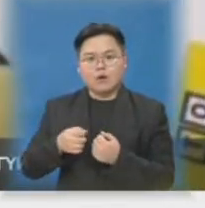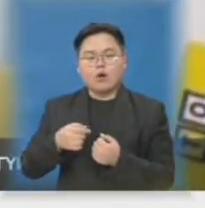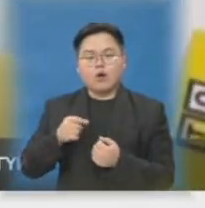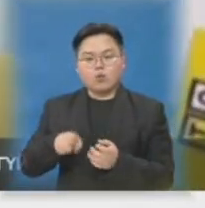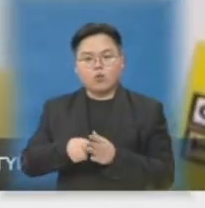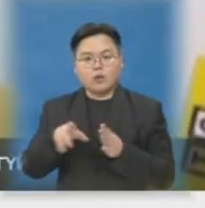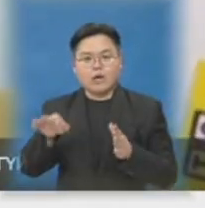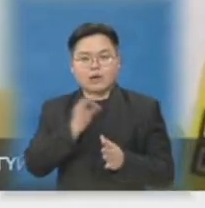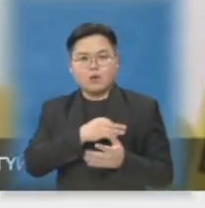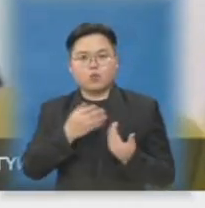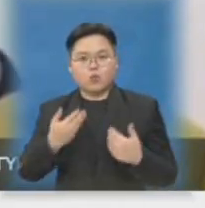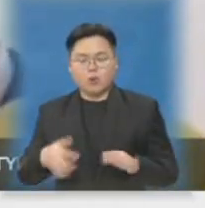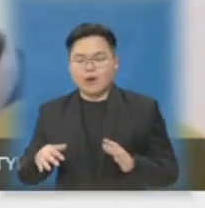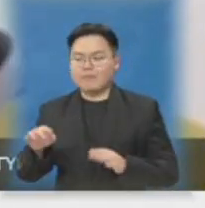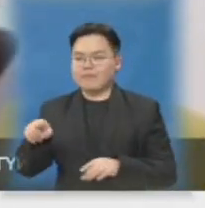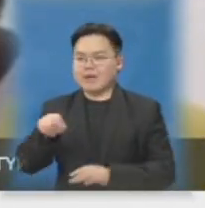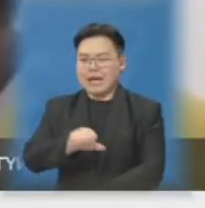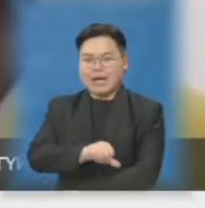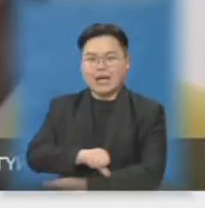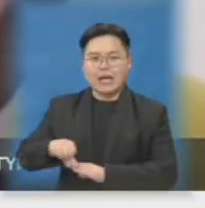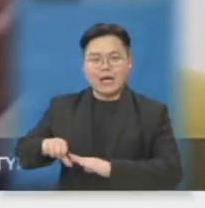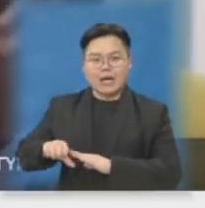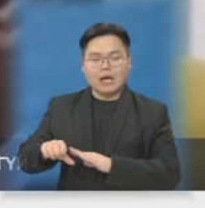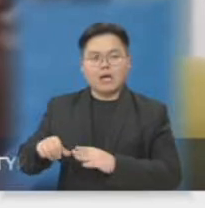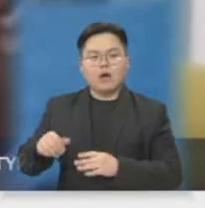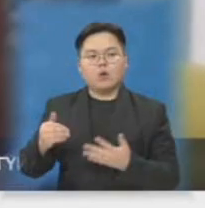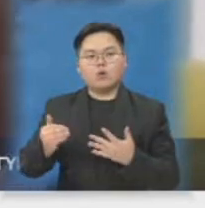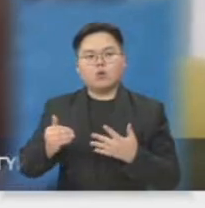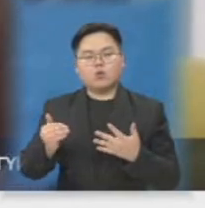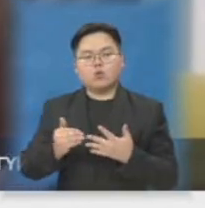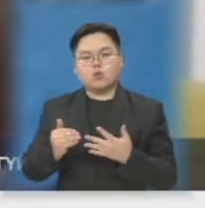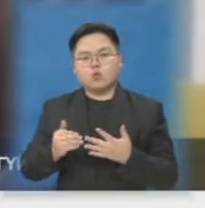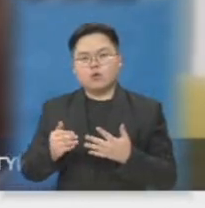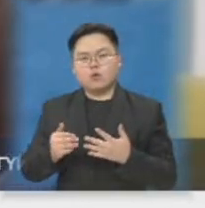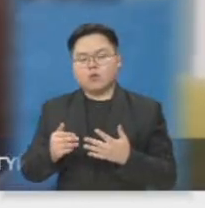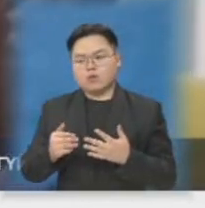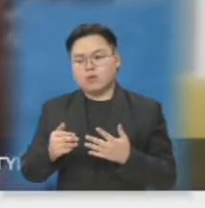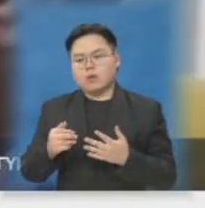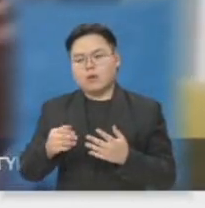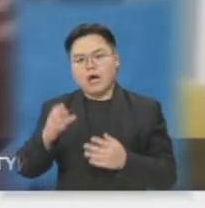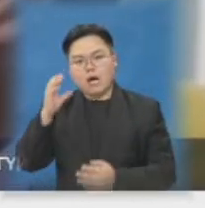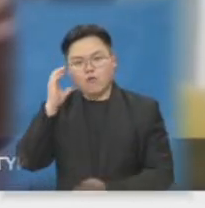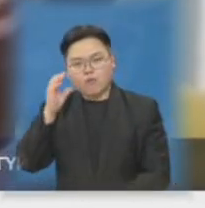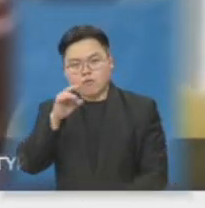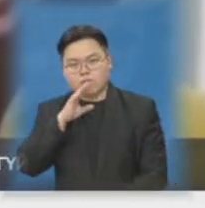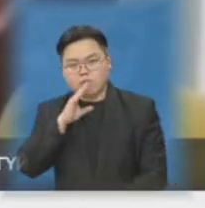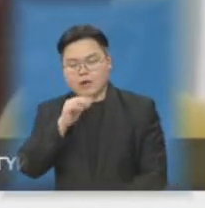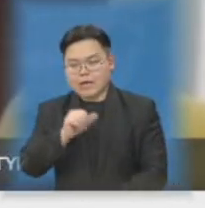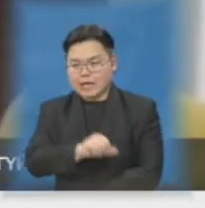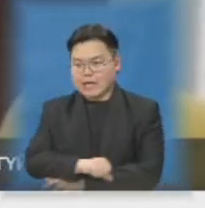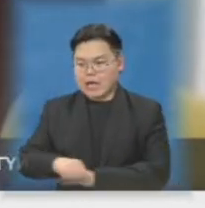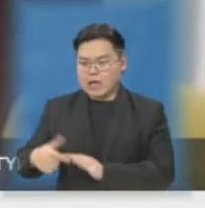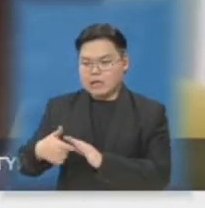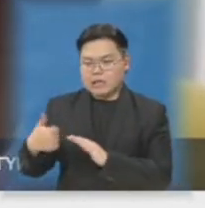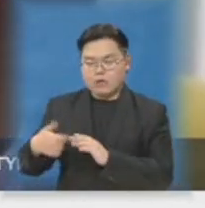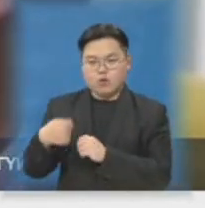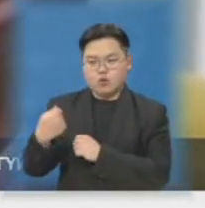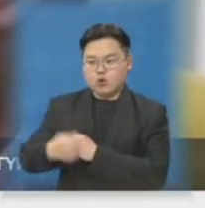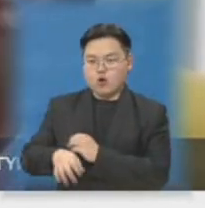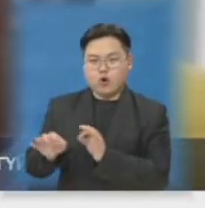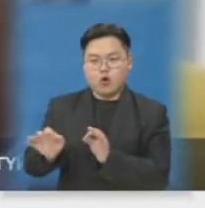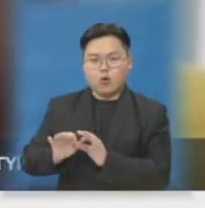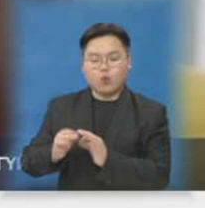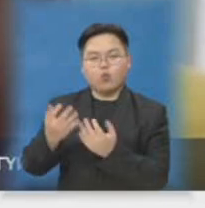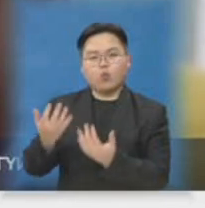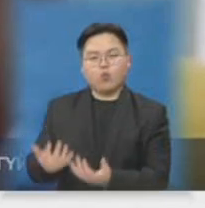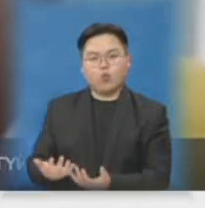байгаа юм байна. Гайл дээр дунд уурын хэдэн автобуснууд бас нөгөө гайлын татвар төлөгдөөгүй гэсэн байдалтай